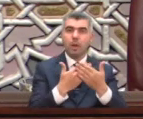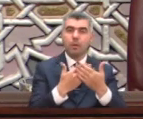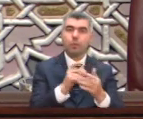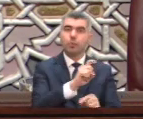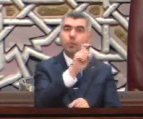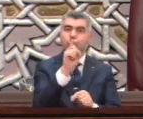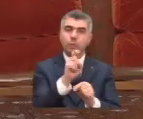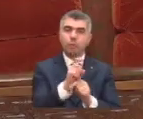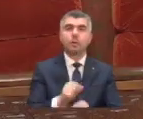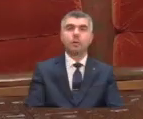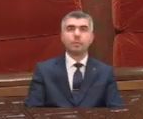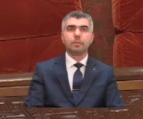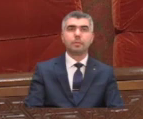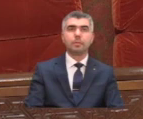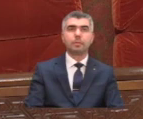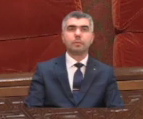السؤال